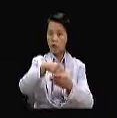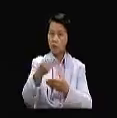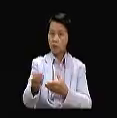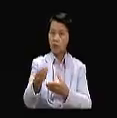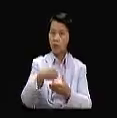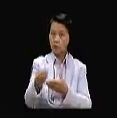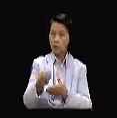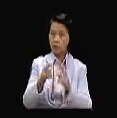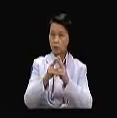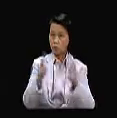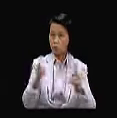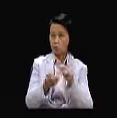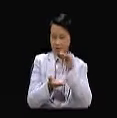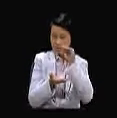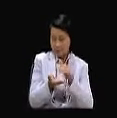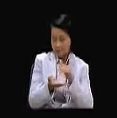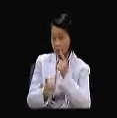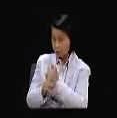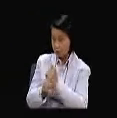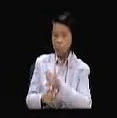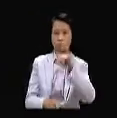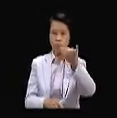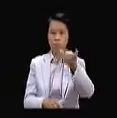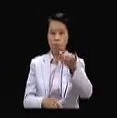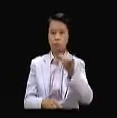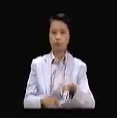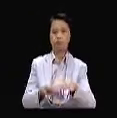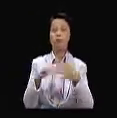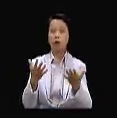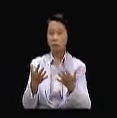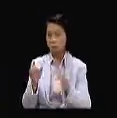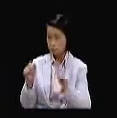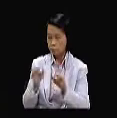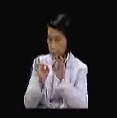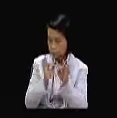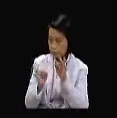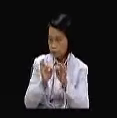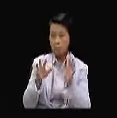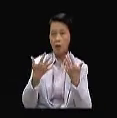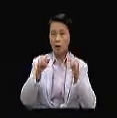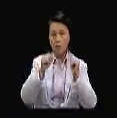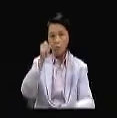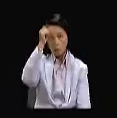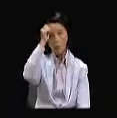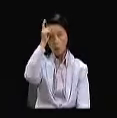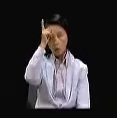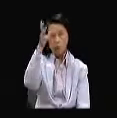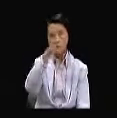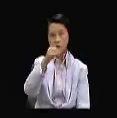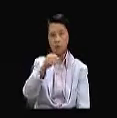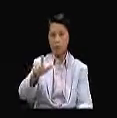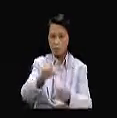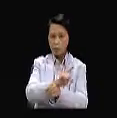yang paling minimum dipanjangkan lagi supaya ini dapat dipahami dan juga